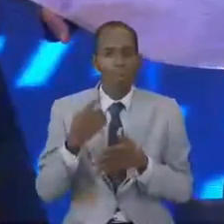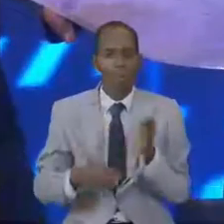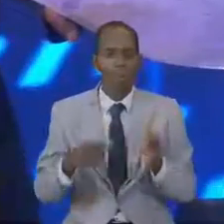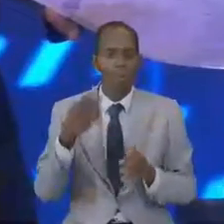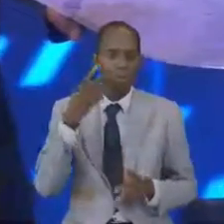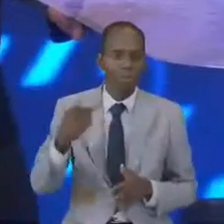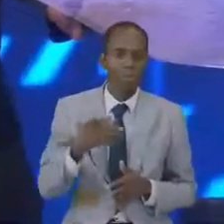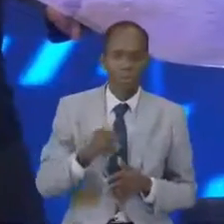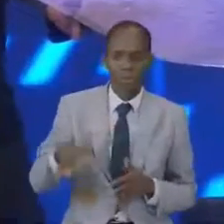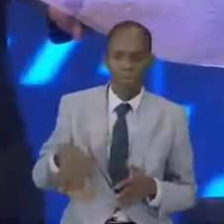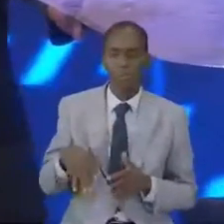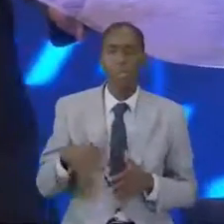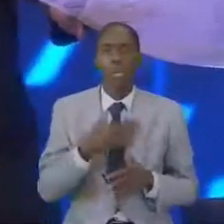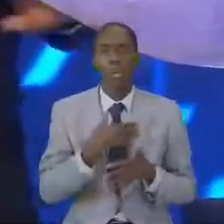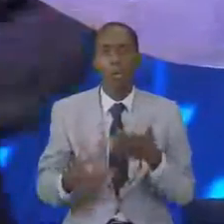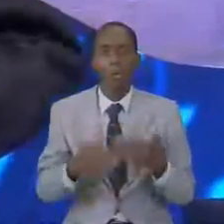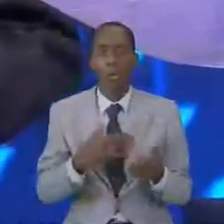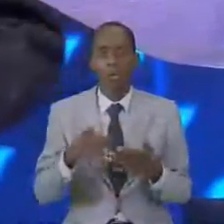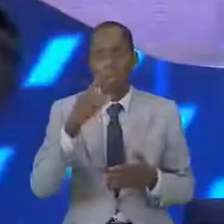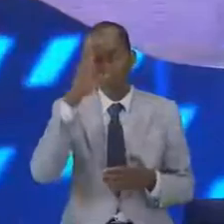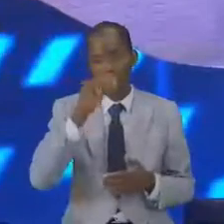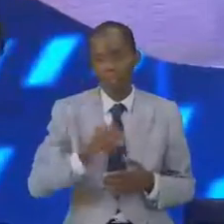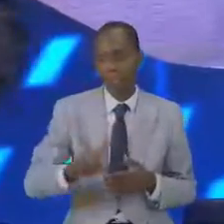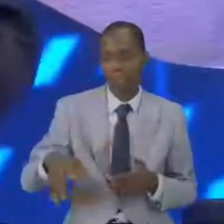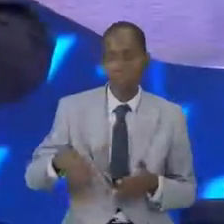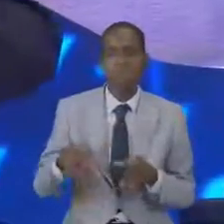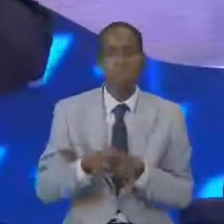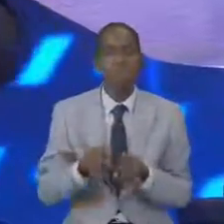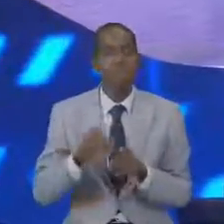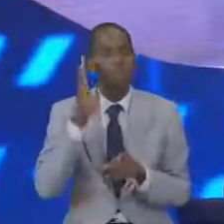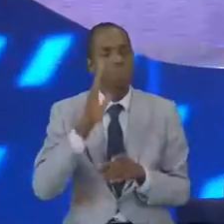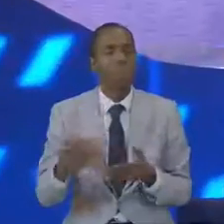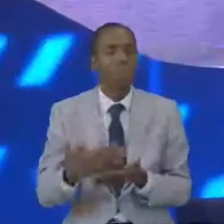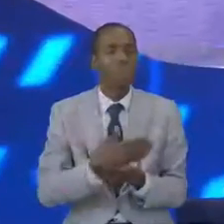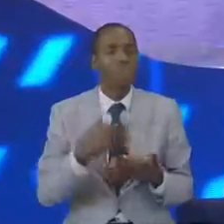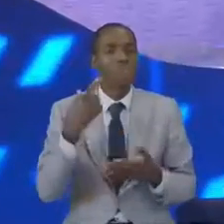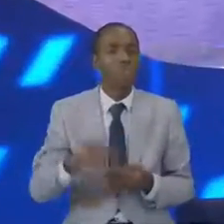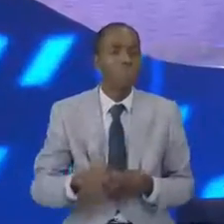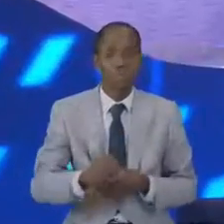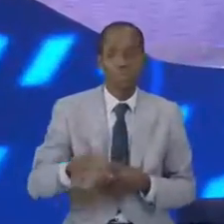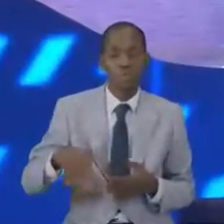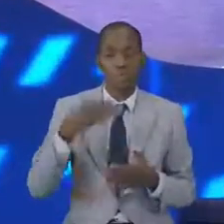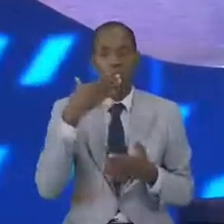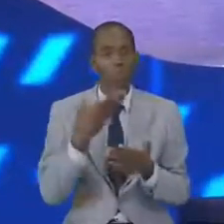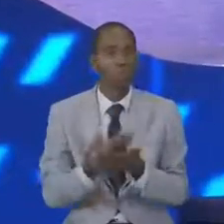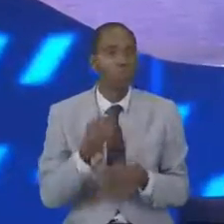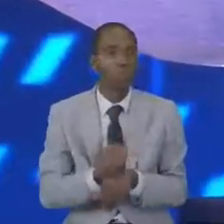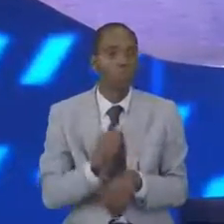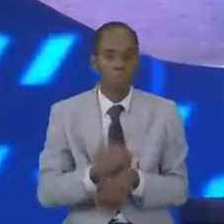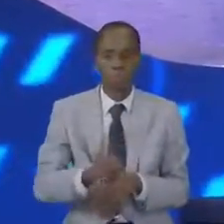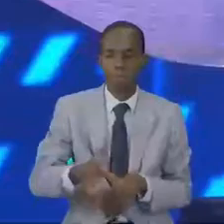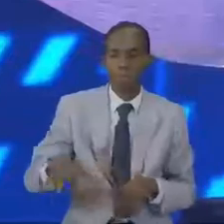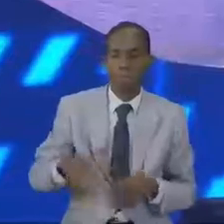qu'un homme sème c'est ce qu'il moissonnera aussi il sème les bords ils s'aiment